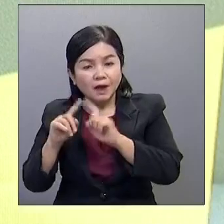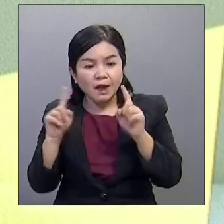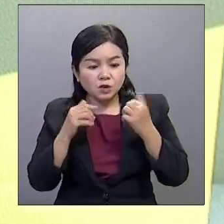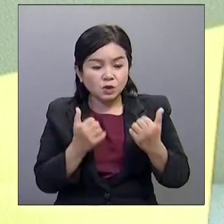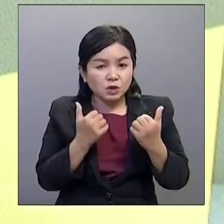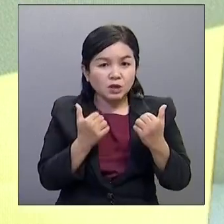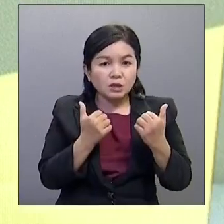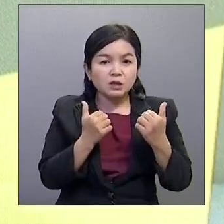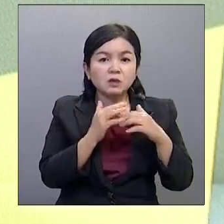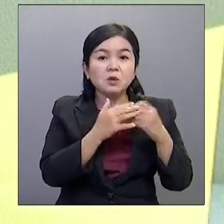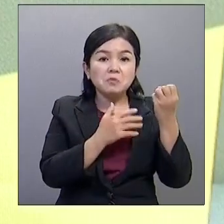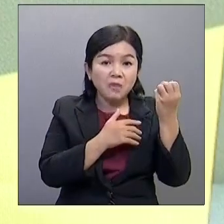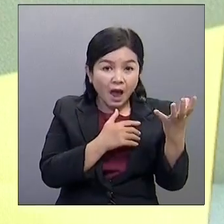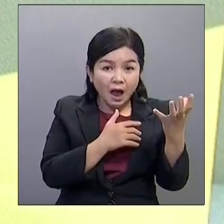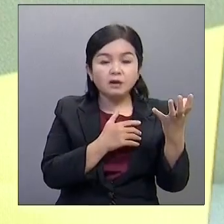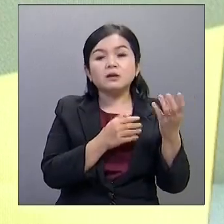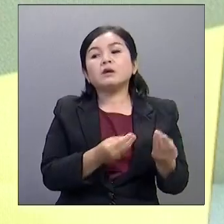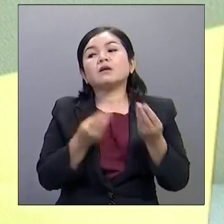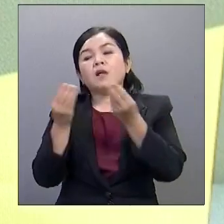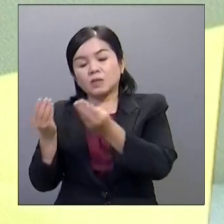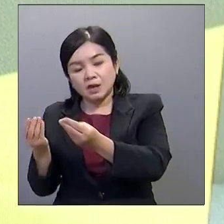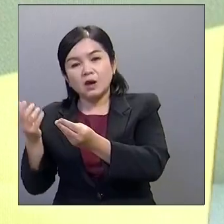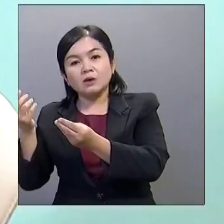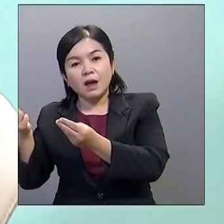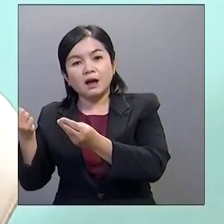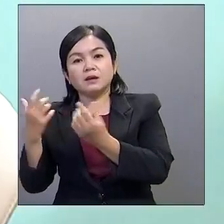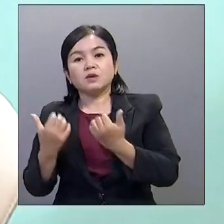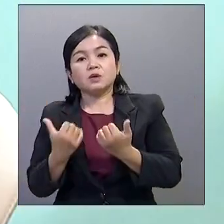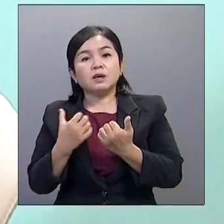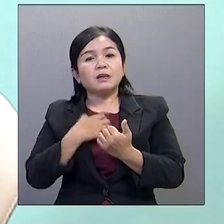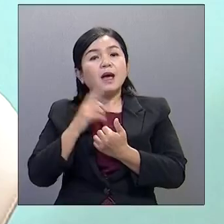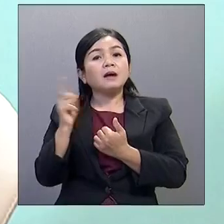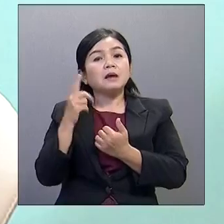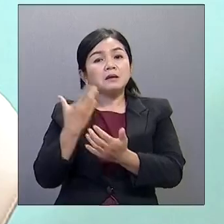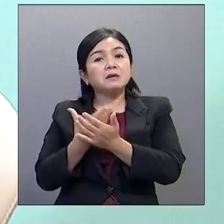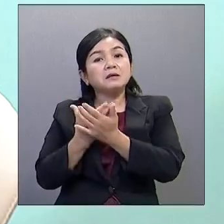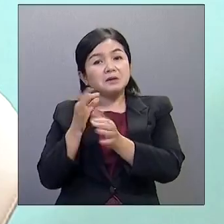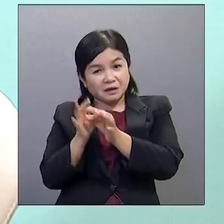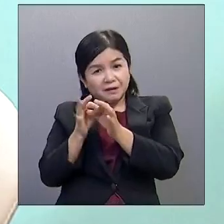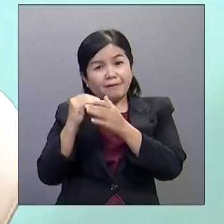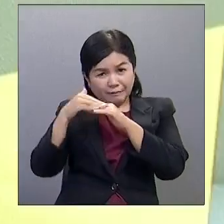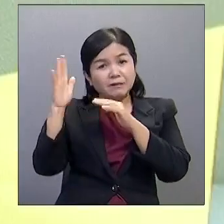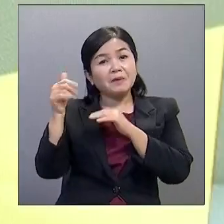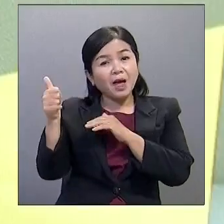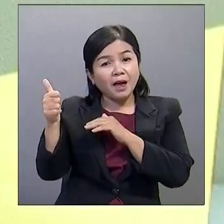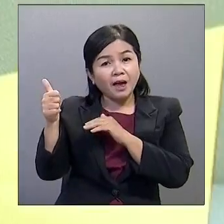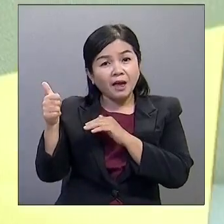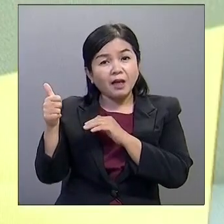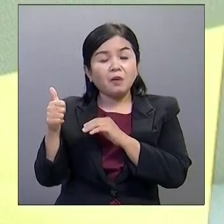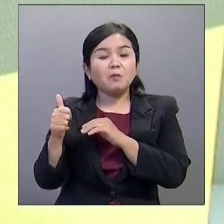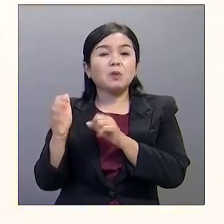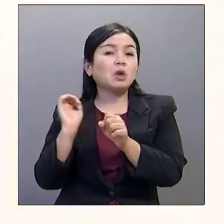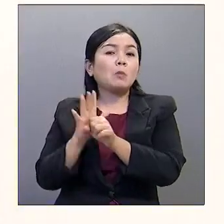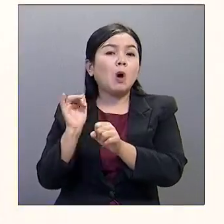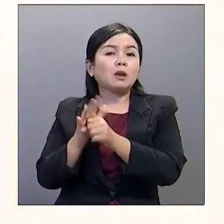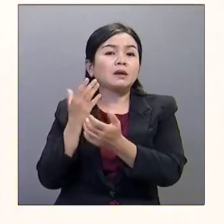ายังเกินอยู่เพราะฉะนั้นเราต้องใช้ทรัพยากรอย่างคุ้มค่าจริงๆ ตอนนี้อย่างเดียวที่อยากให้เกินคือเงินในบัญชีค่ะซึ่งยังไม่เคยเกินเลย